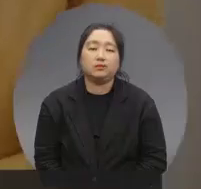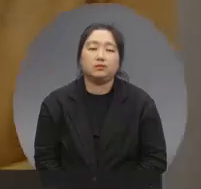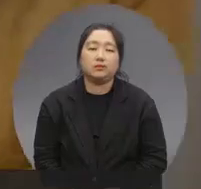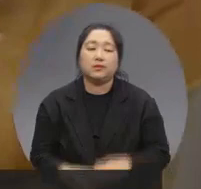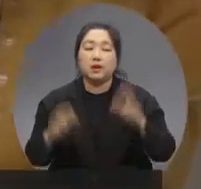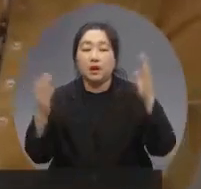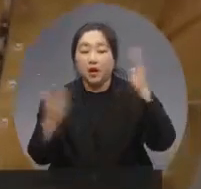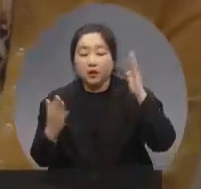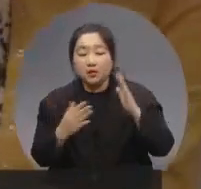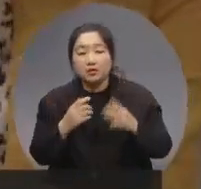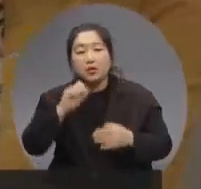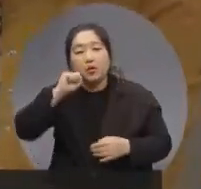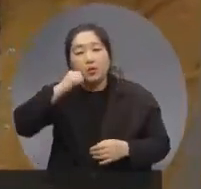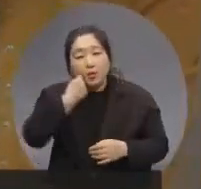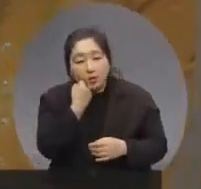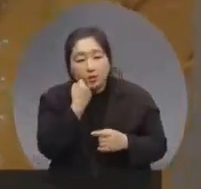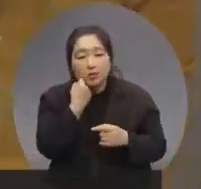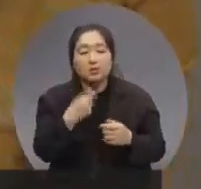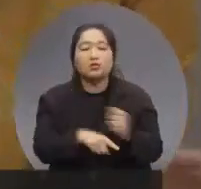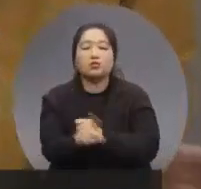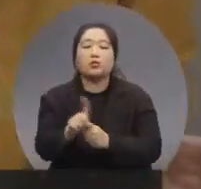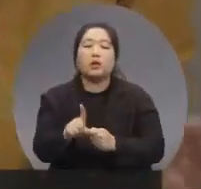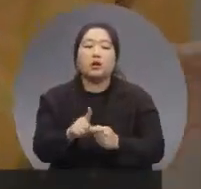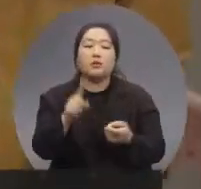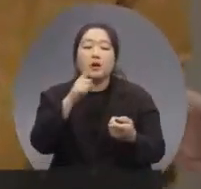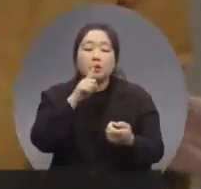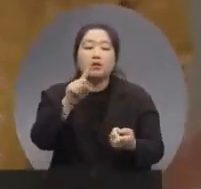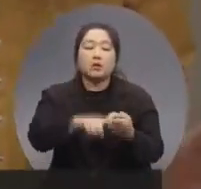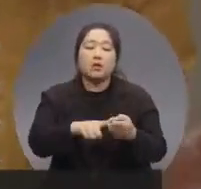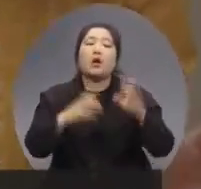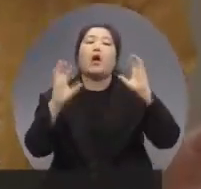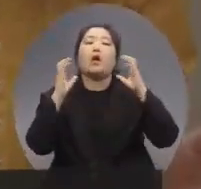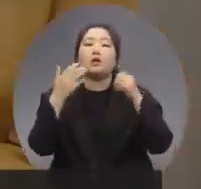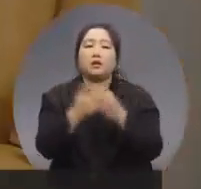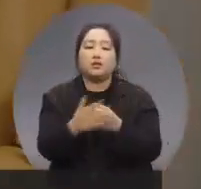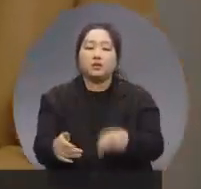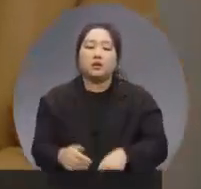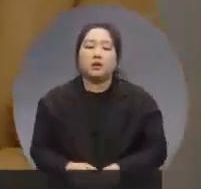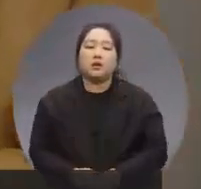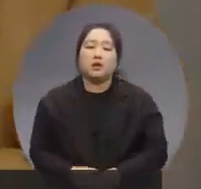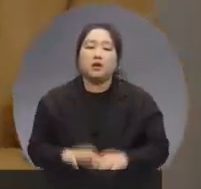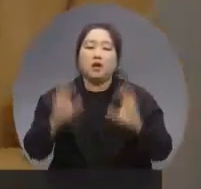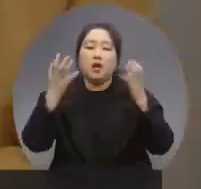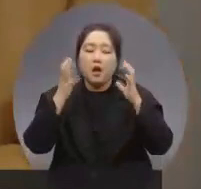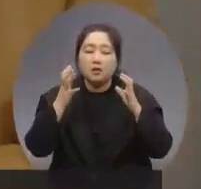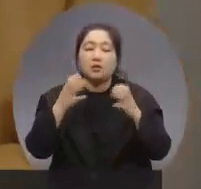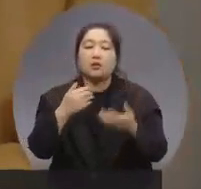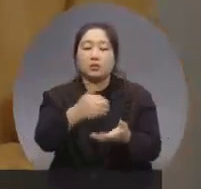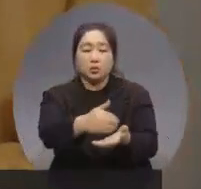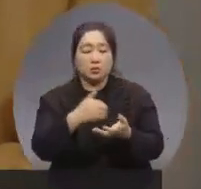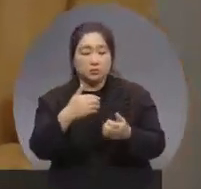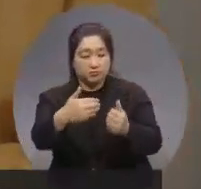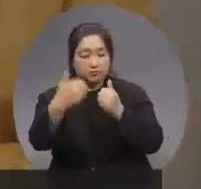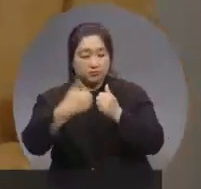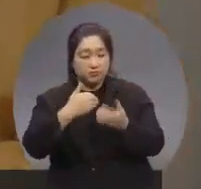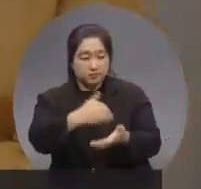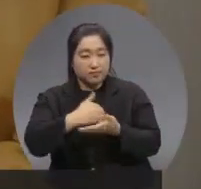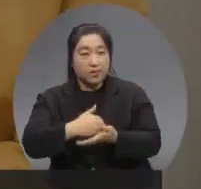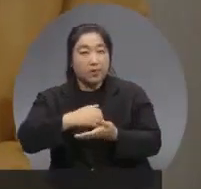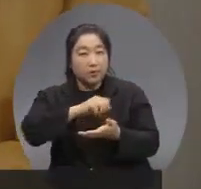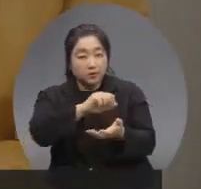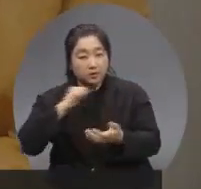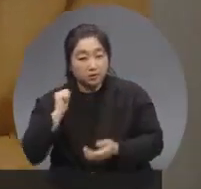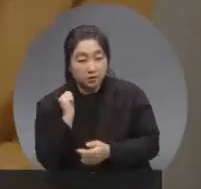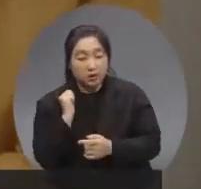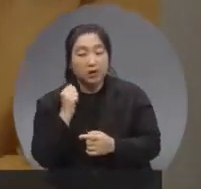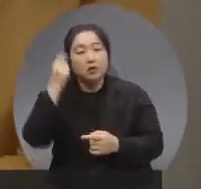아이들이 취약할 수밖에 없는 이유는 정말 말 그대로 아이들이기 때문이거든요. 애들이 왜 그 어떤 요구나 이런 거를